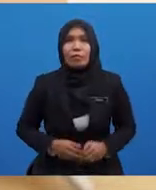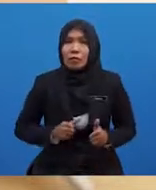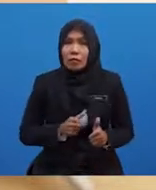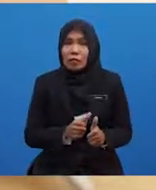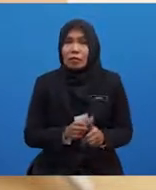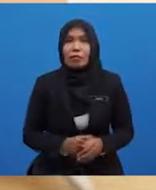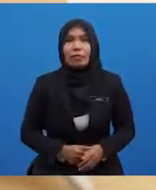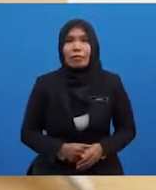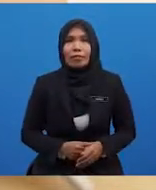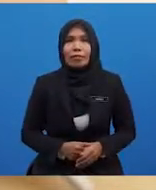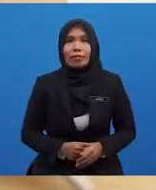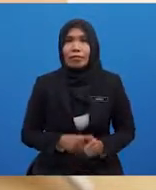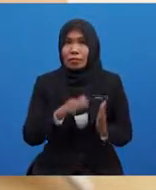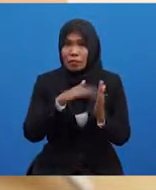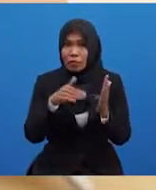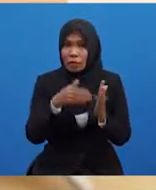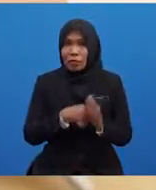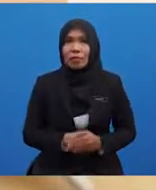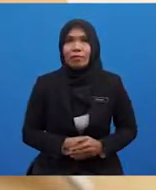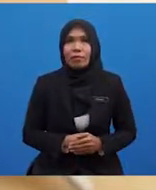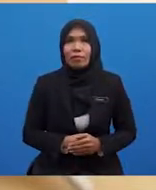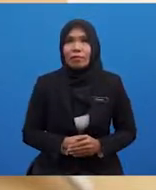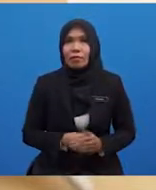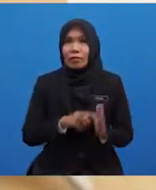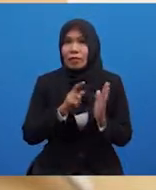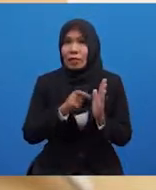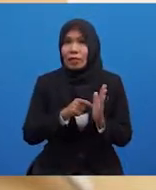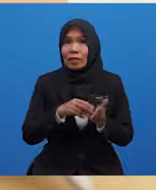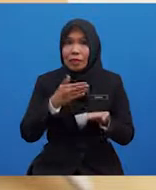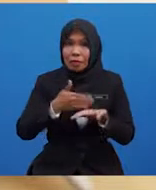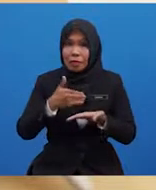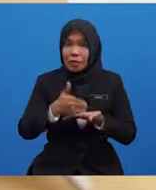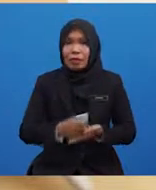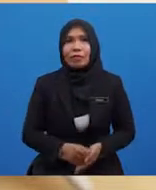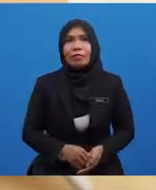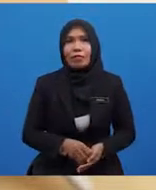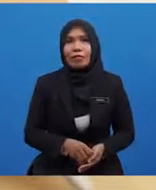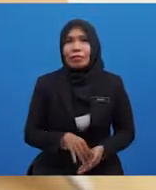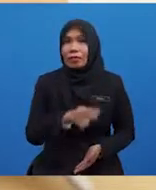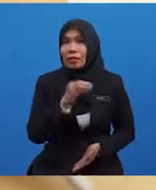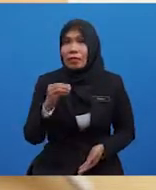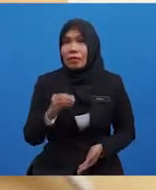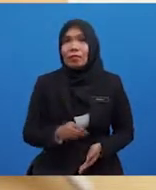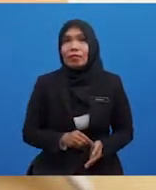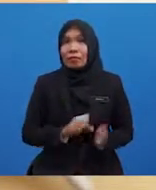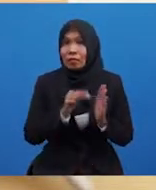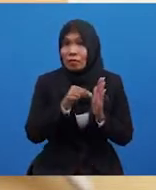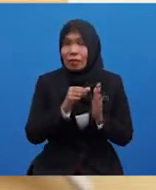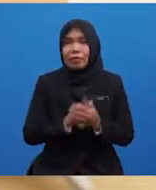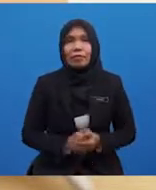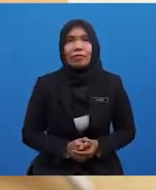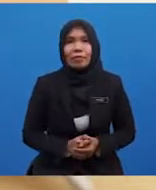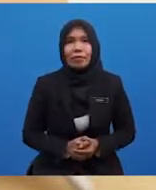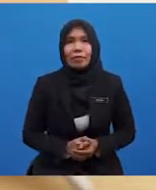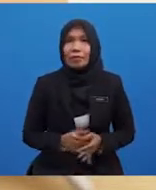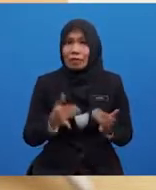berdasarkan jadual, carta pie dan graf. Kali ini, kita akan belajar pula